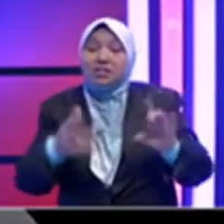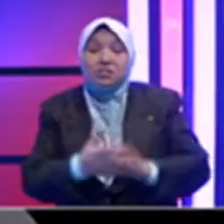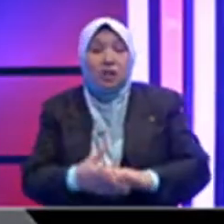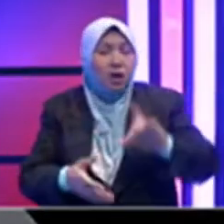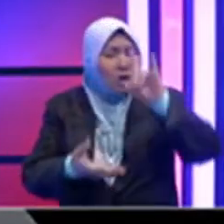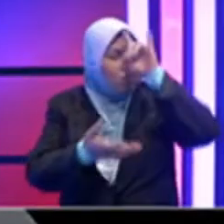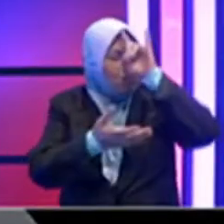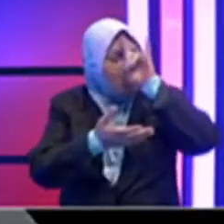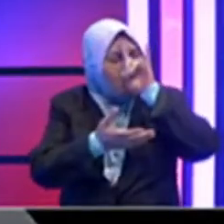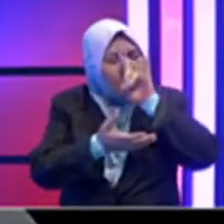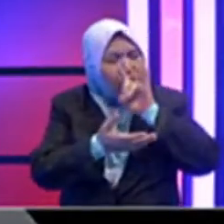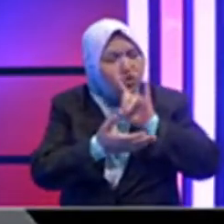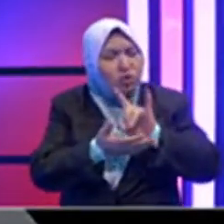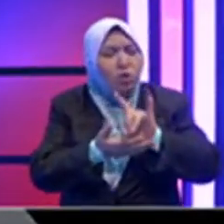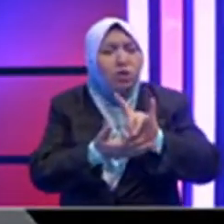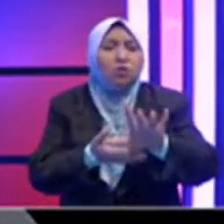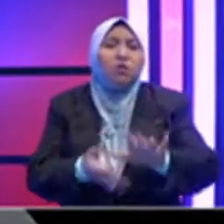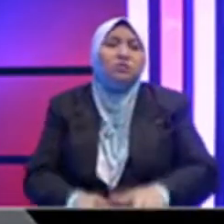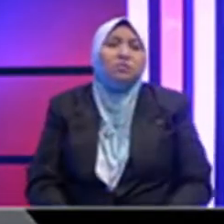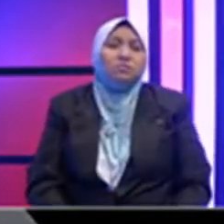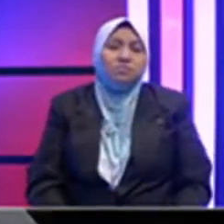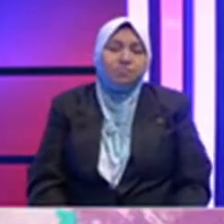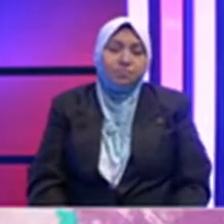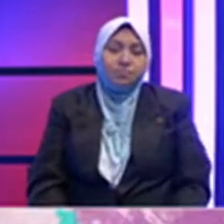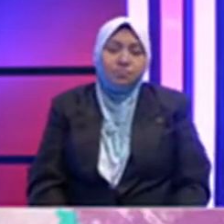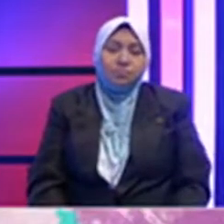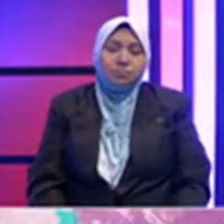أعوذ بالله من الشيطان الرجيم.